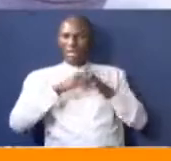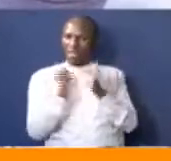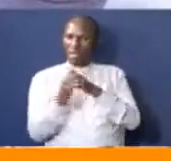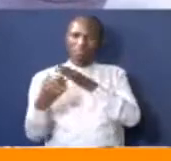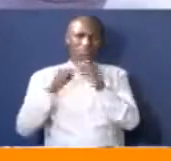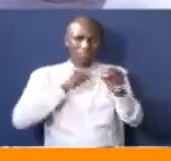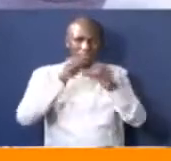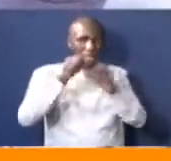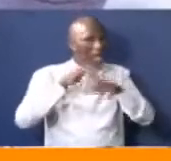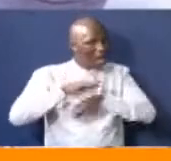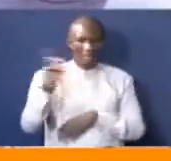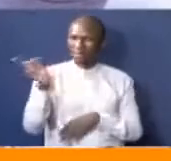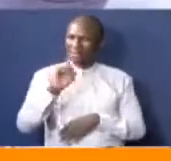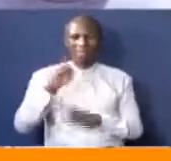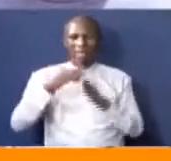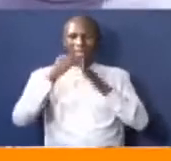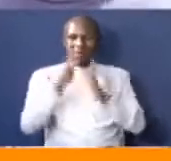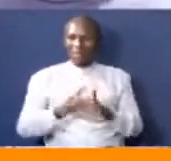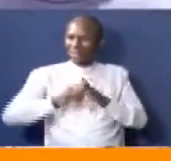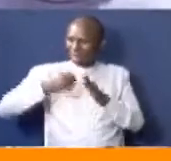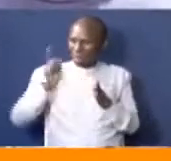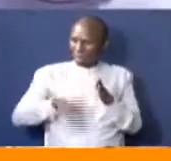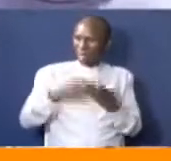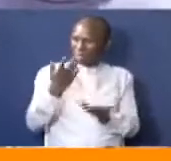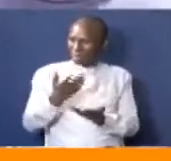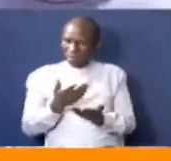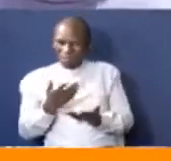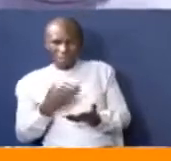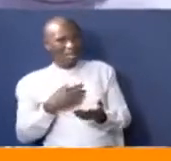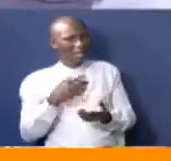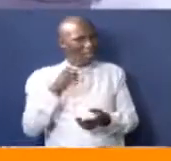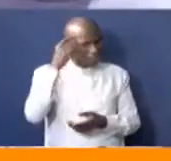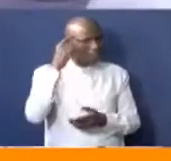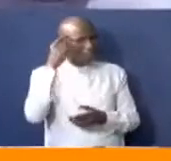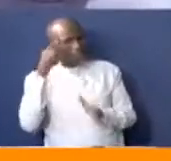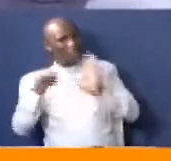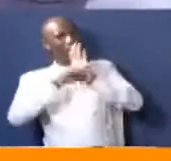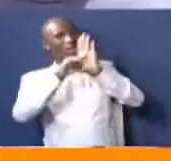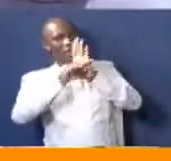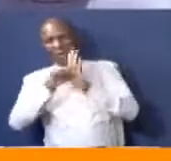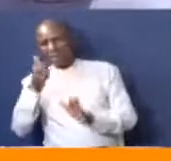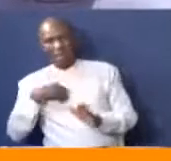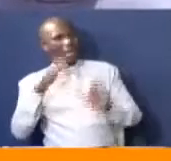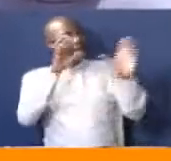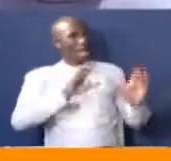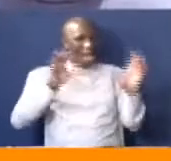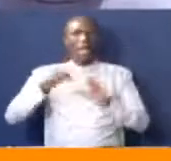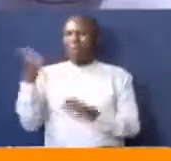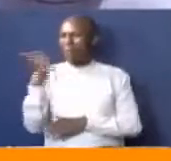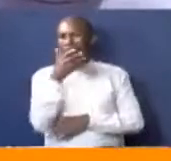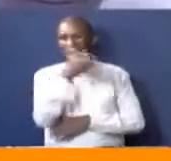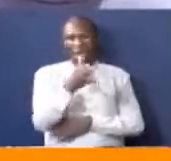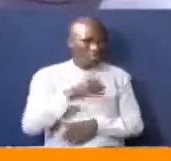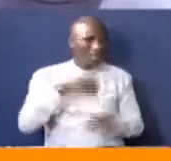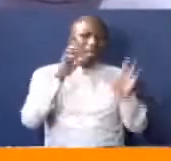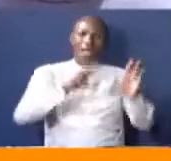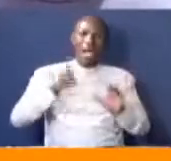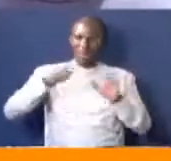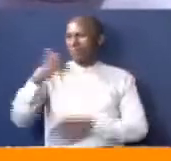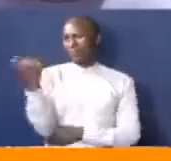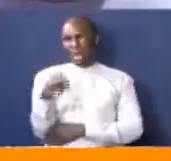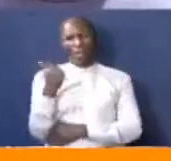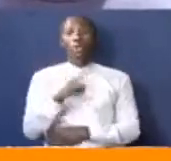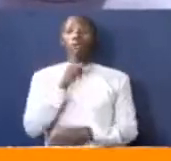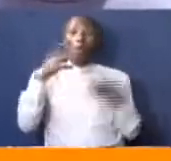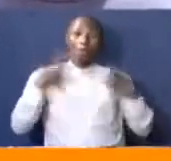tene ndiko na vema maana ndongo ikwambia kuambia kushukiana mapema na kampeni si namba kuithiwa kampeni si mbado kwa